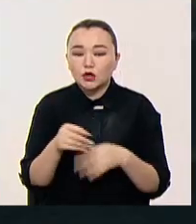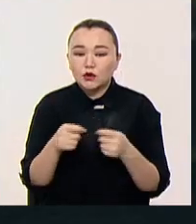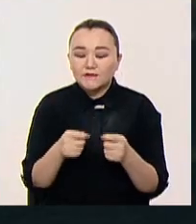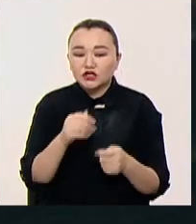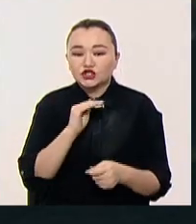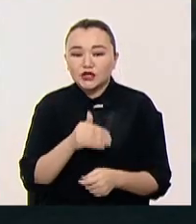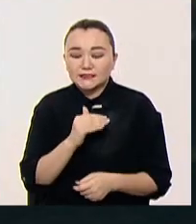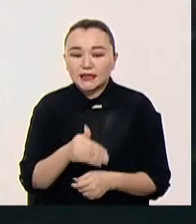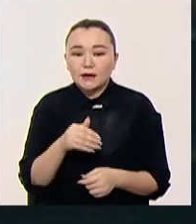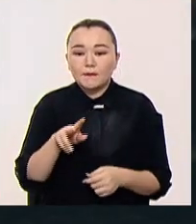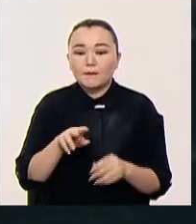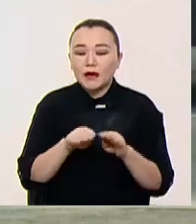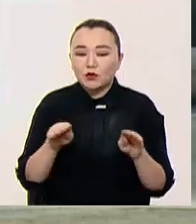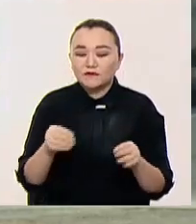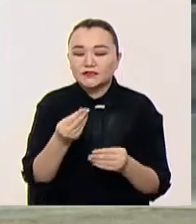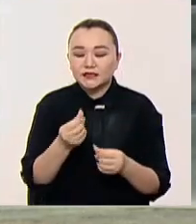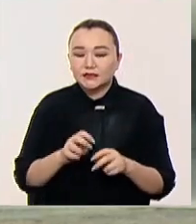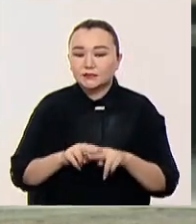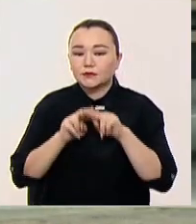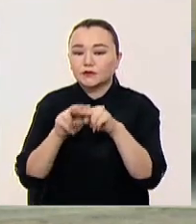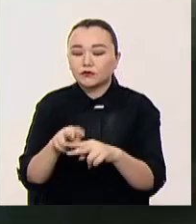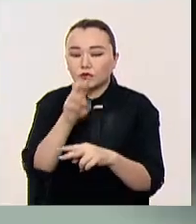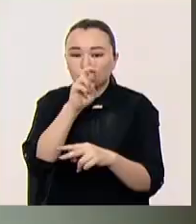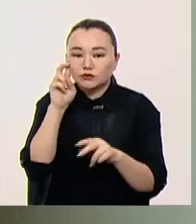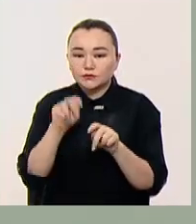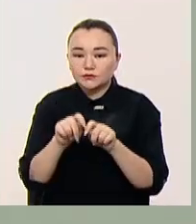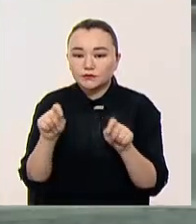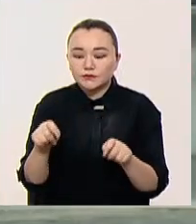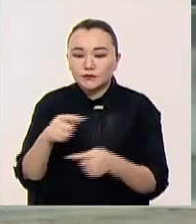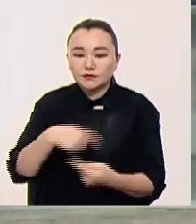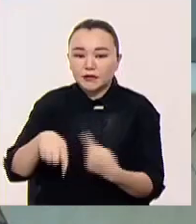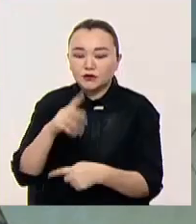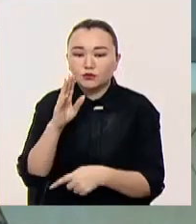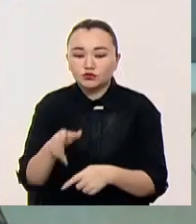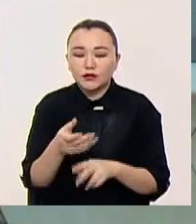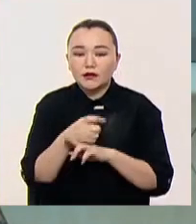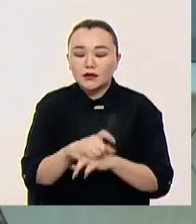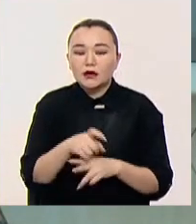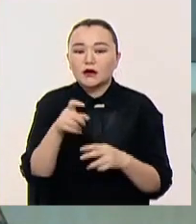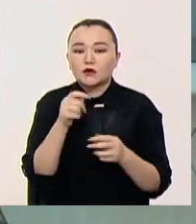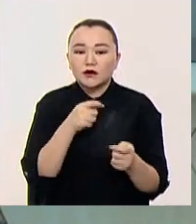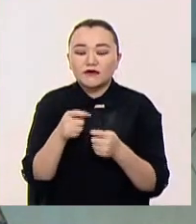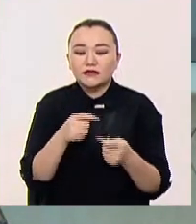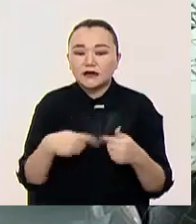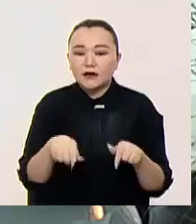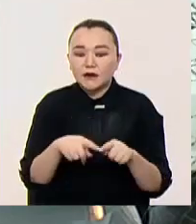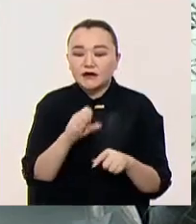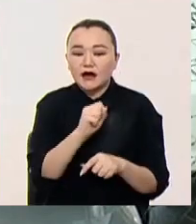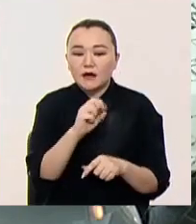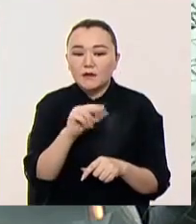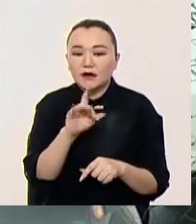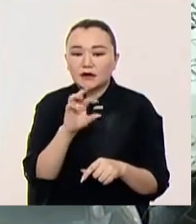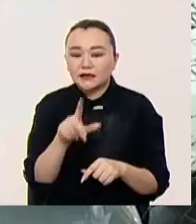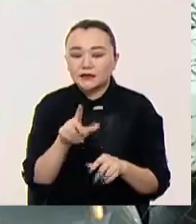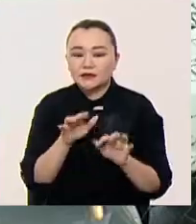частных парковок, деньги перейдут на счет созданного государственного предприятия. Напомню, в отношении руководителей компании «Апаркинг»